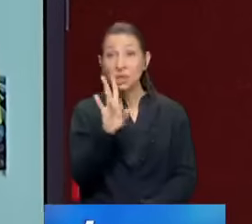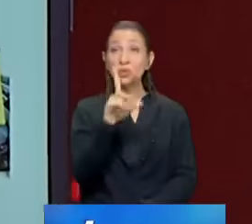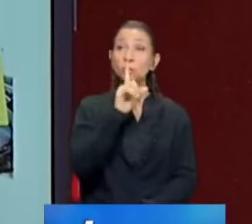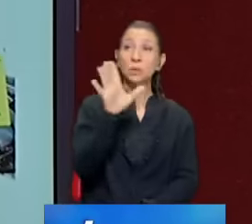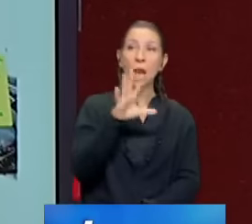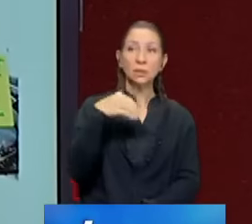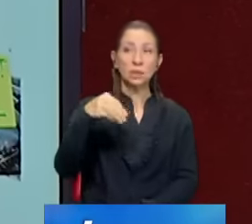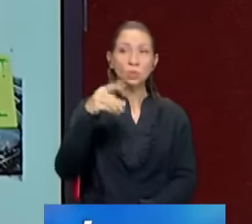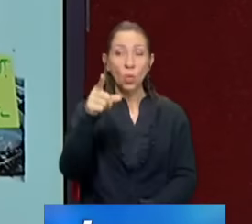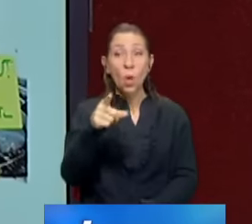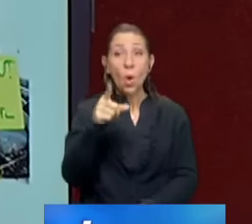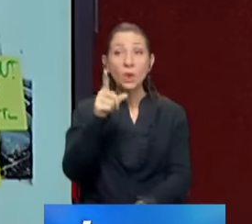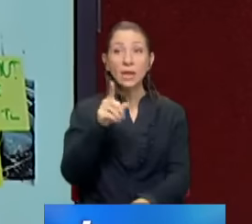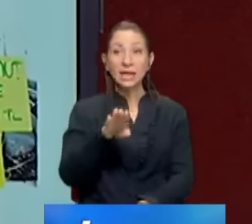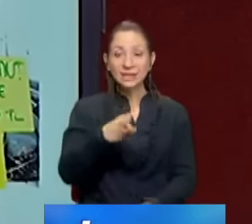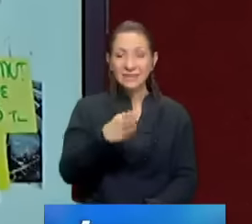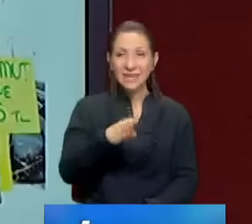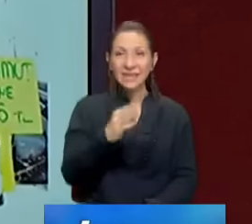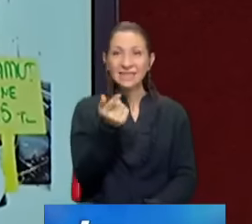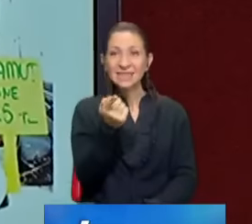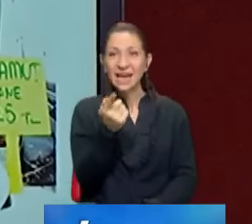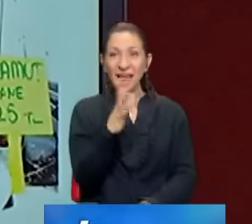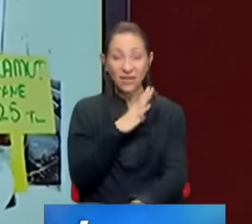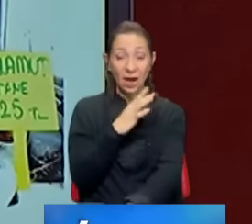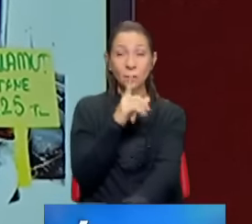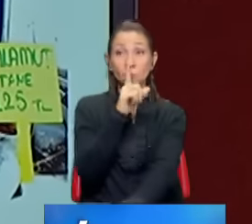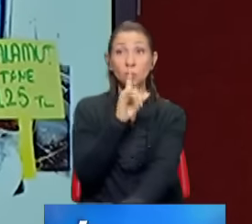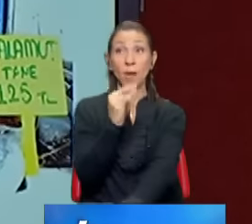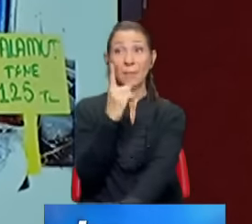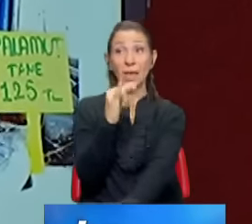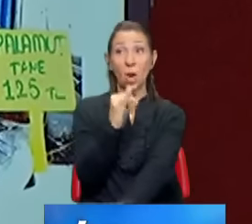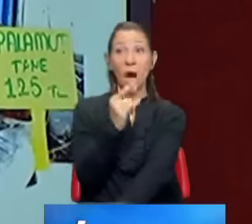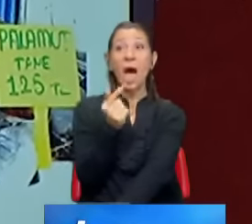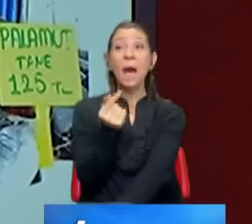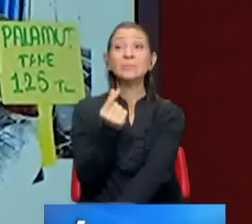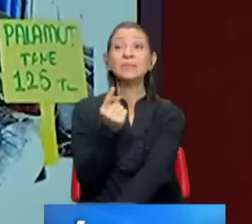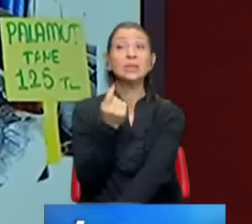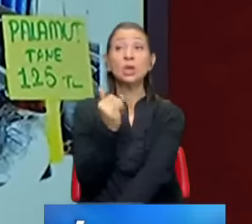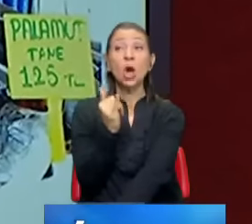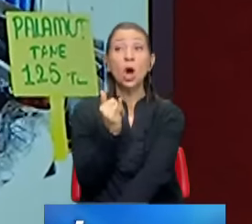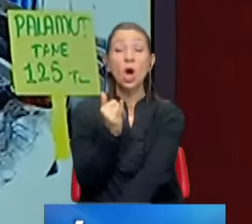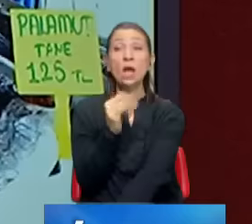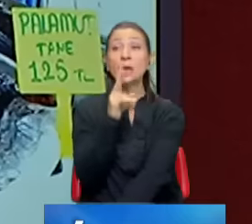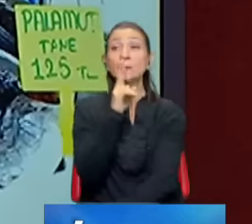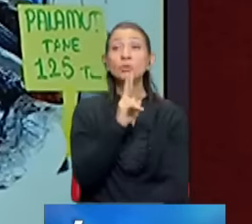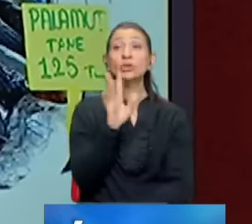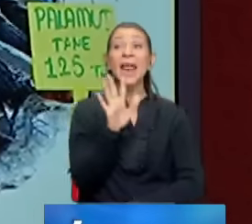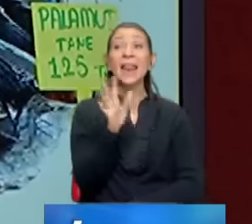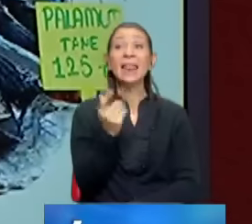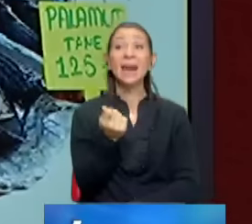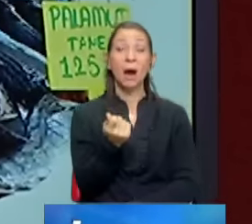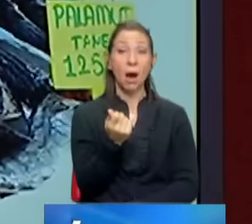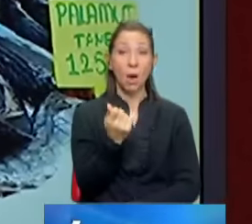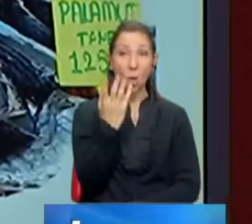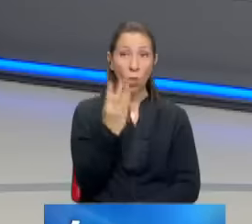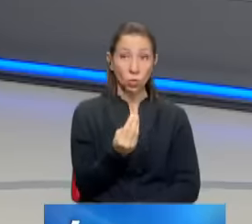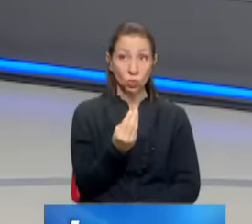satılıyor. Orada ızgaralık sardalya var, kilosu 100 lira. Hamsinin kilosuysa 250